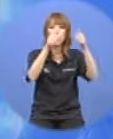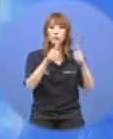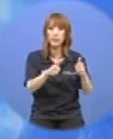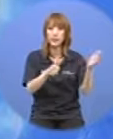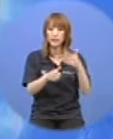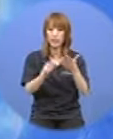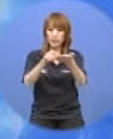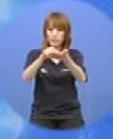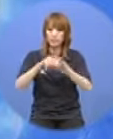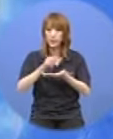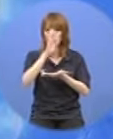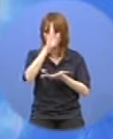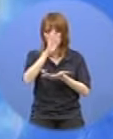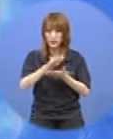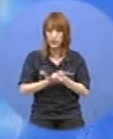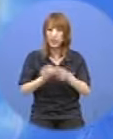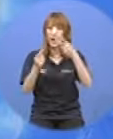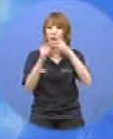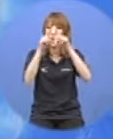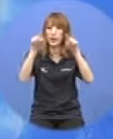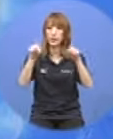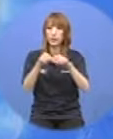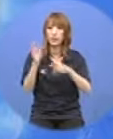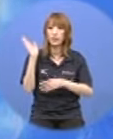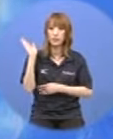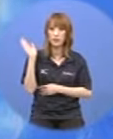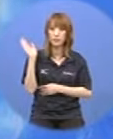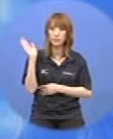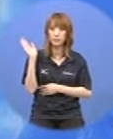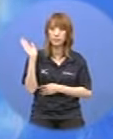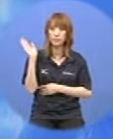。はがきの宛先は郵便番号